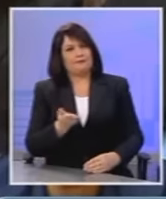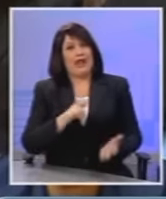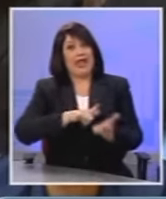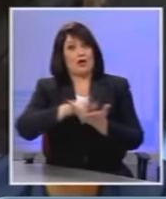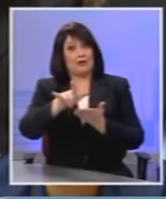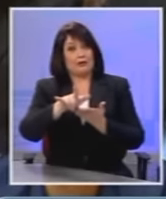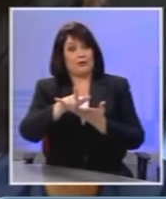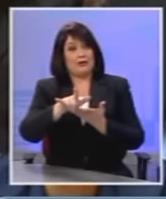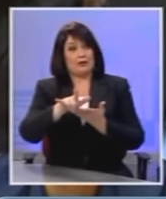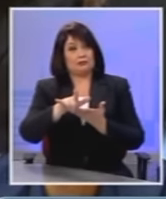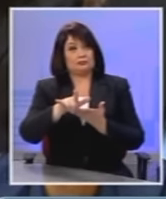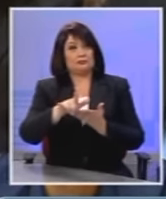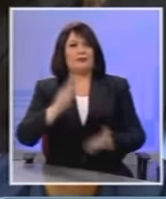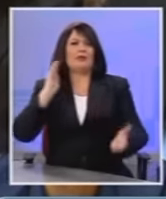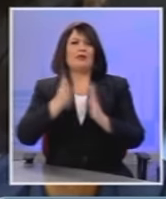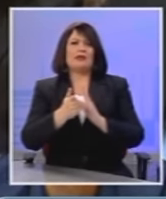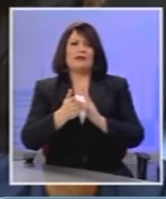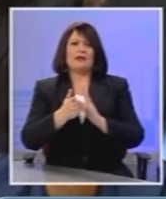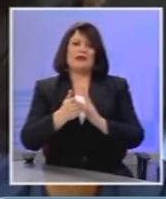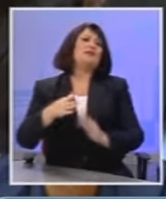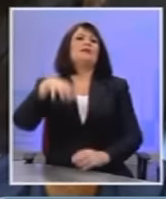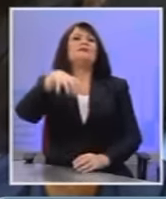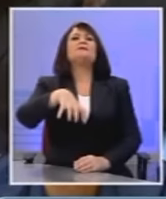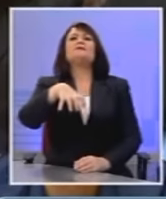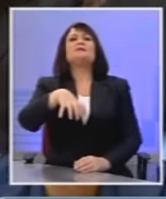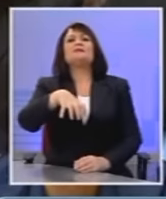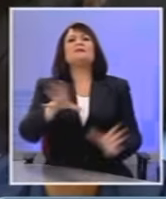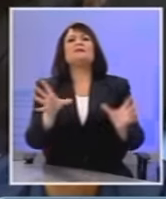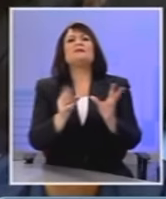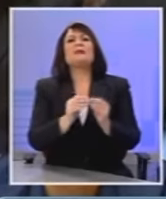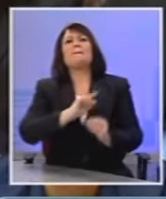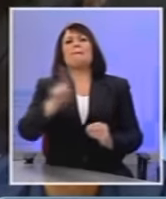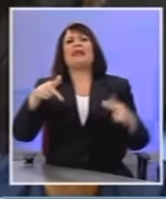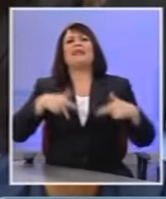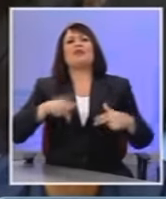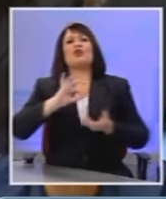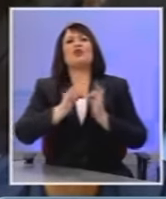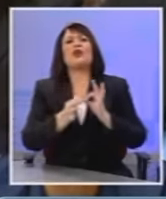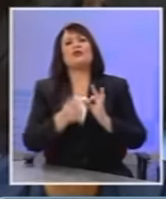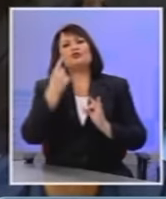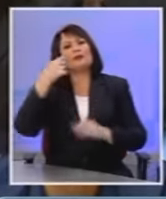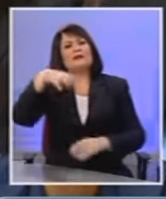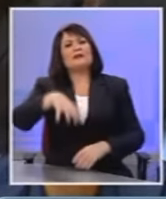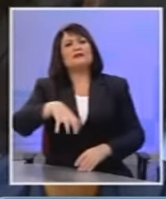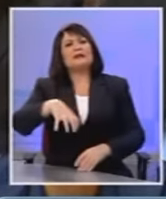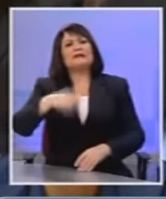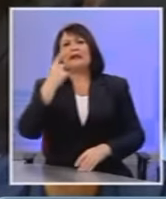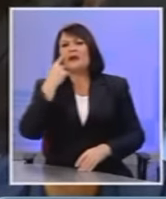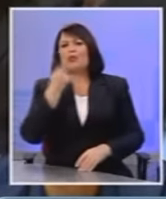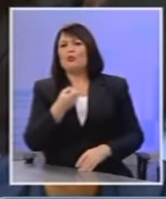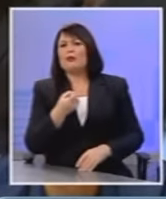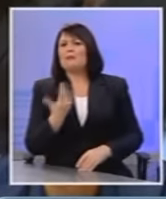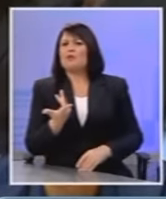αεροδρόμιο πήγε κατευθείαν στις εγκαταστάσεις μιας μη κυβερνητικής οργανώσεως για να δει